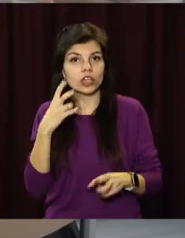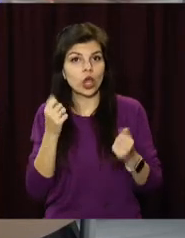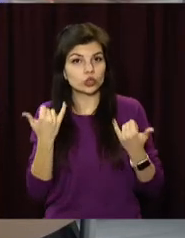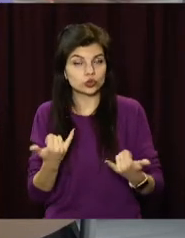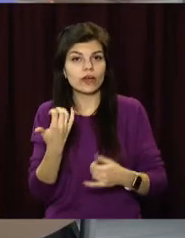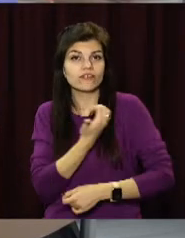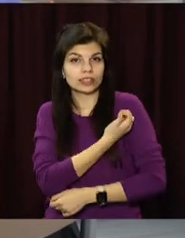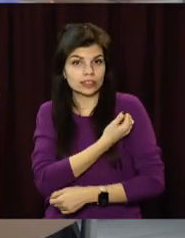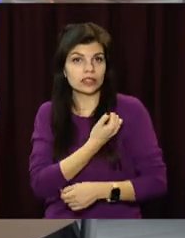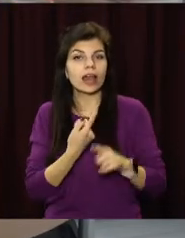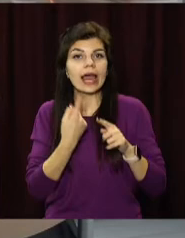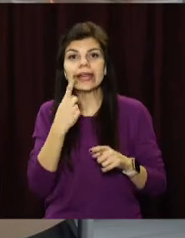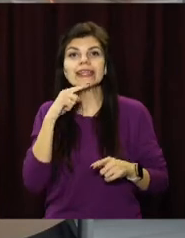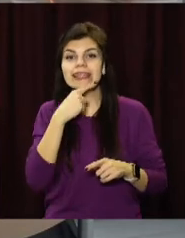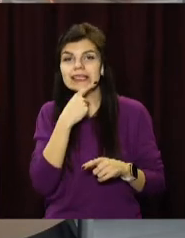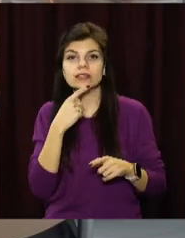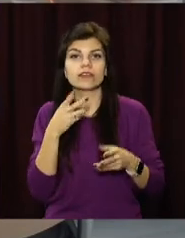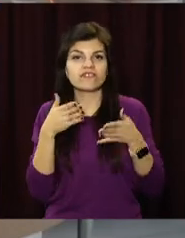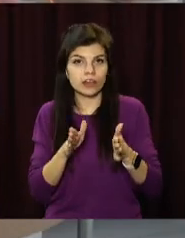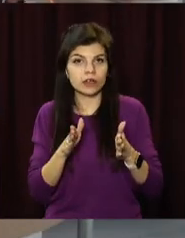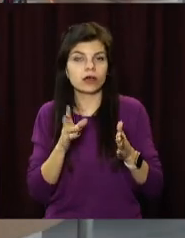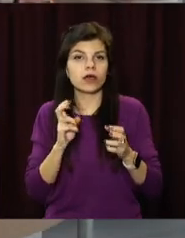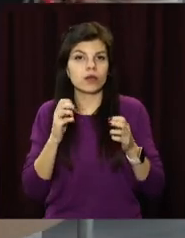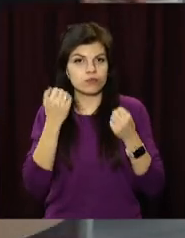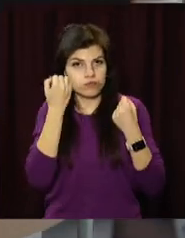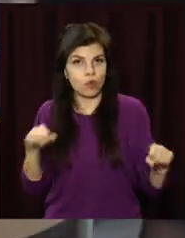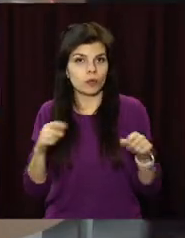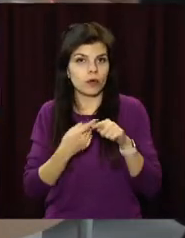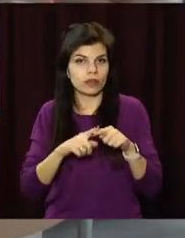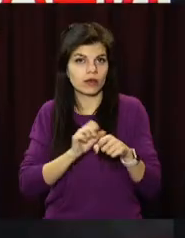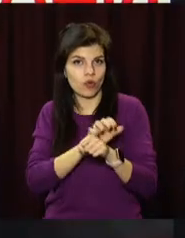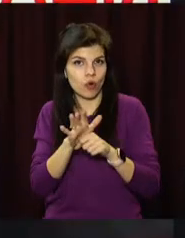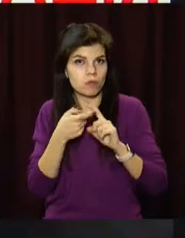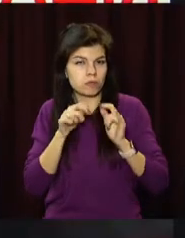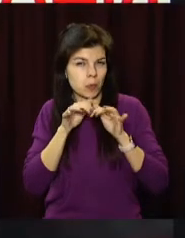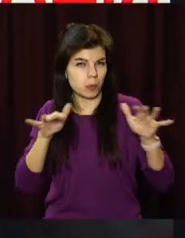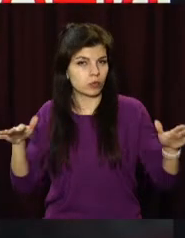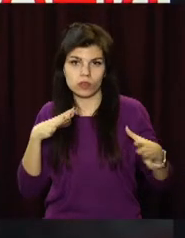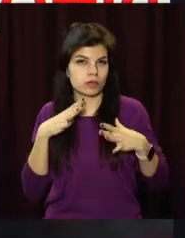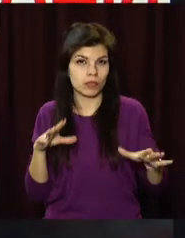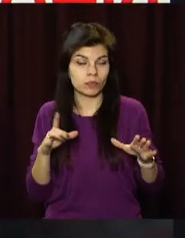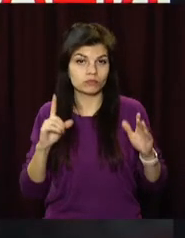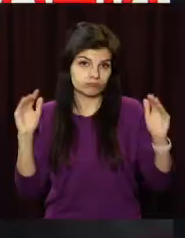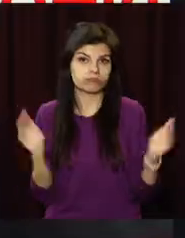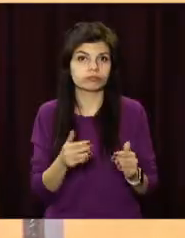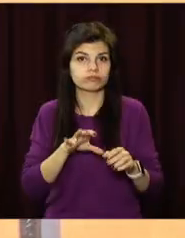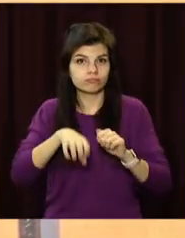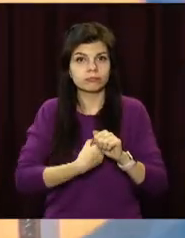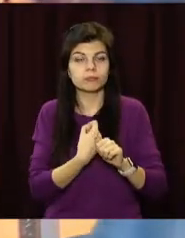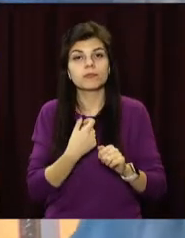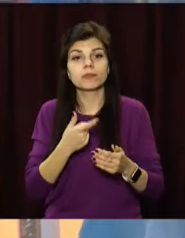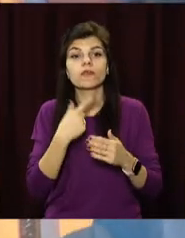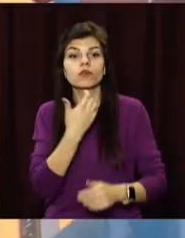сьогодні вакцинація – єдиний спосіб побороти епідемію. Із початку вакцинувальної кампанії в області зробили щеплення